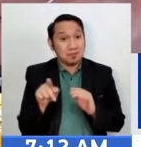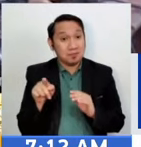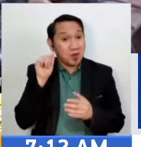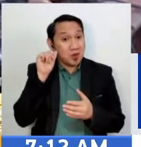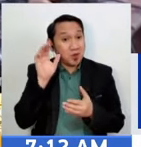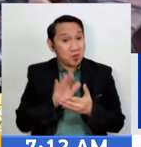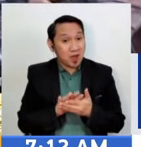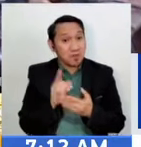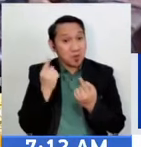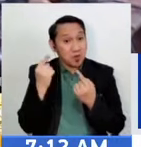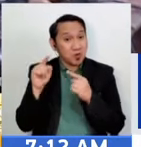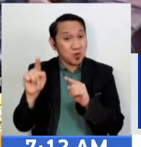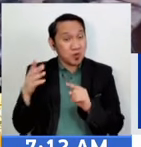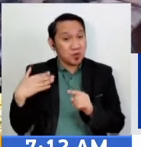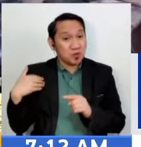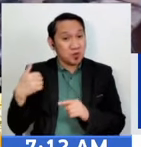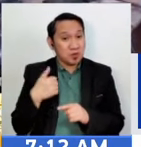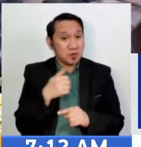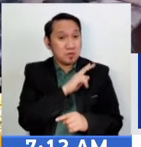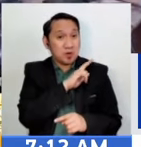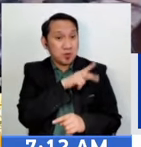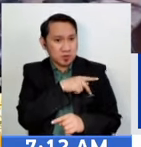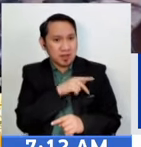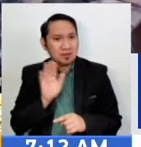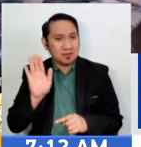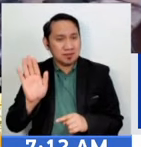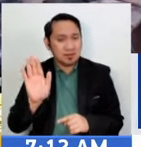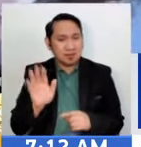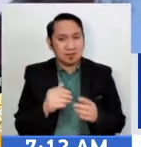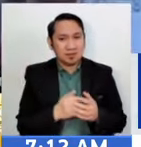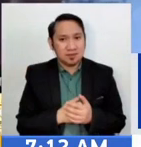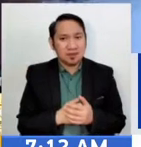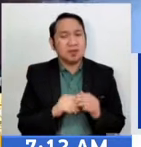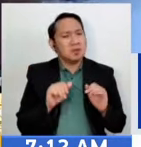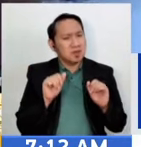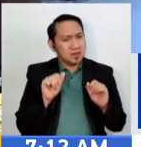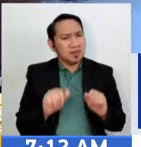trip niya. My 24 presidents can attest to my